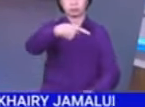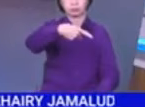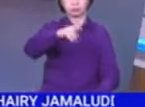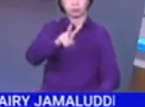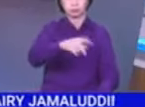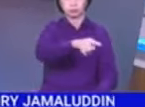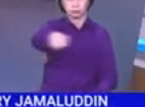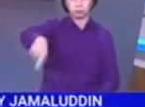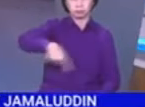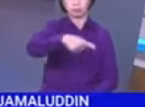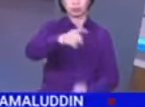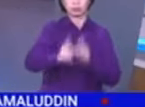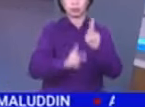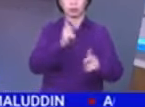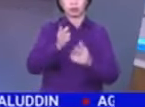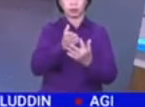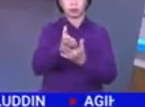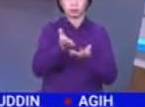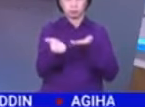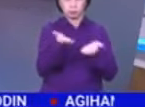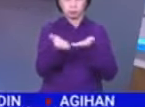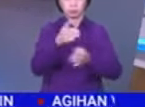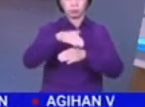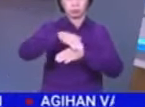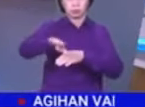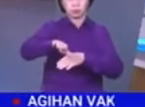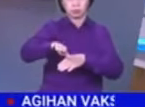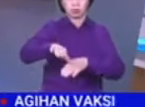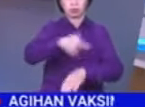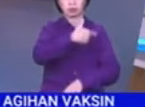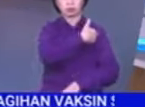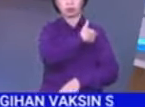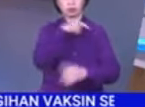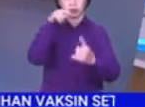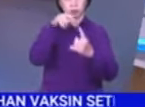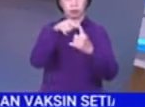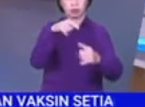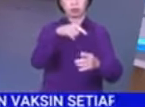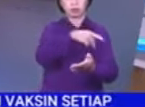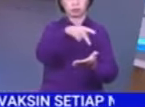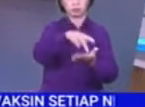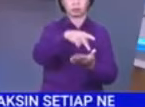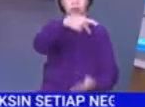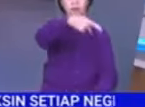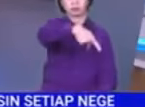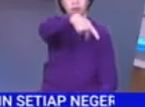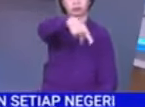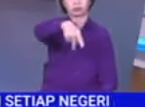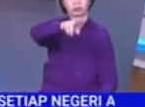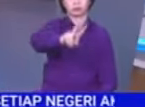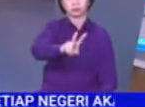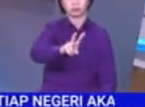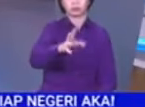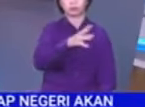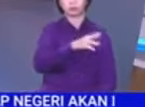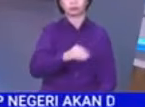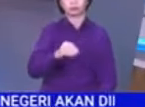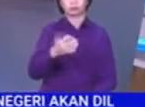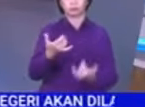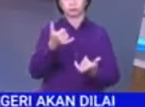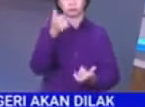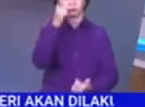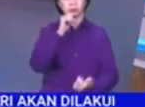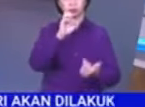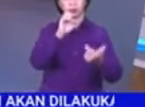dalam kalangan penduduk menurut CV mantan pengantaran penerima vaksin ke pusat pengambilan Bachsin PV selain usah